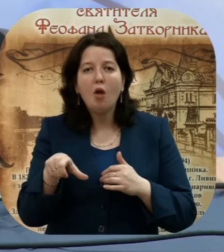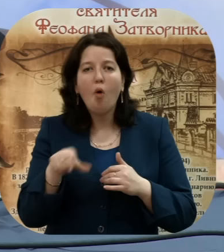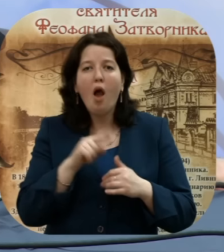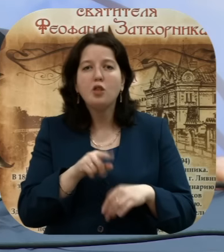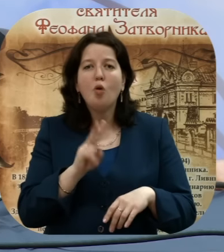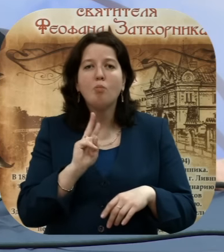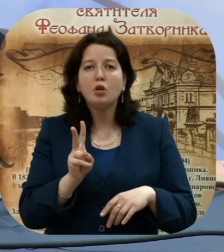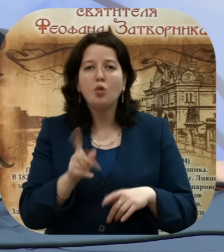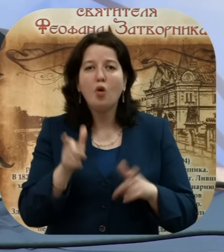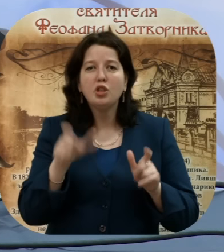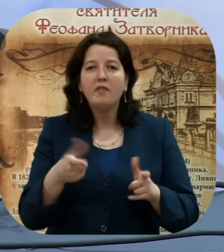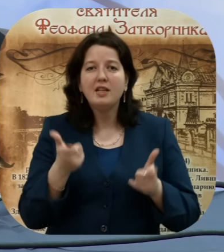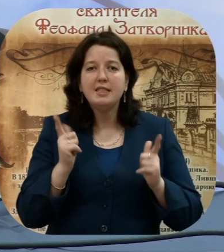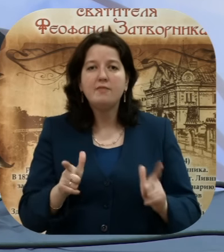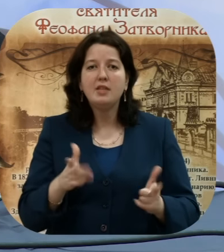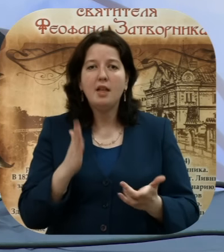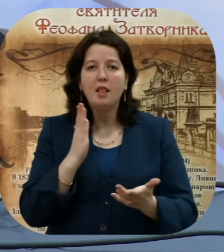я есть.